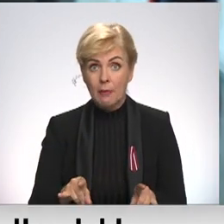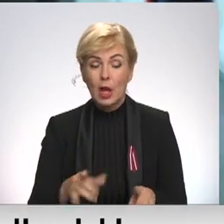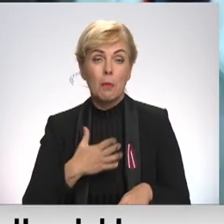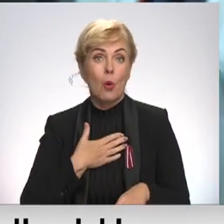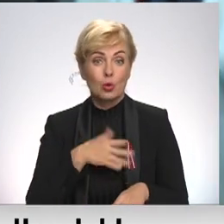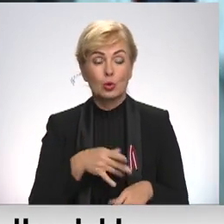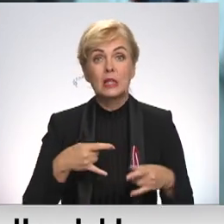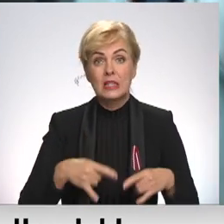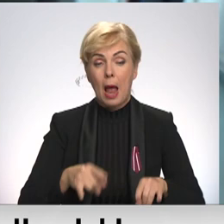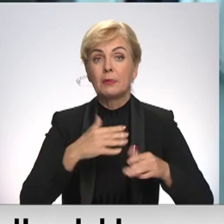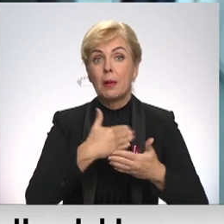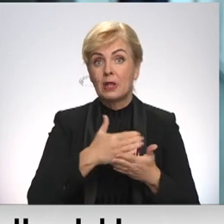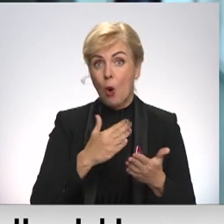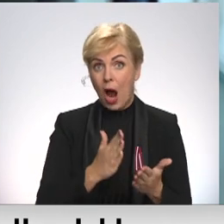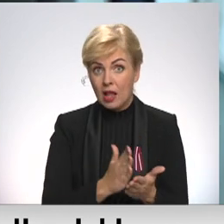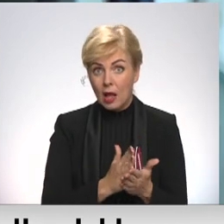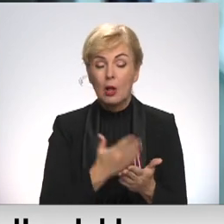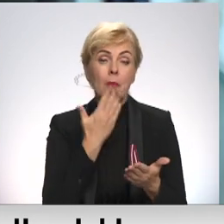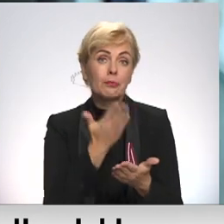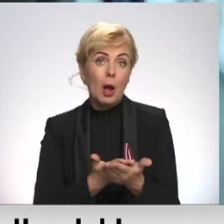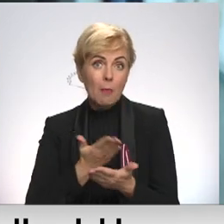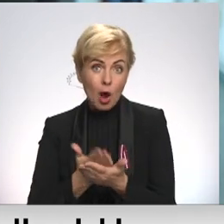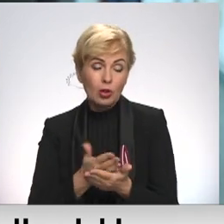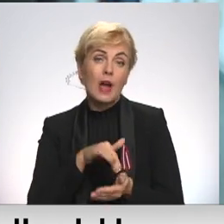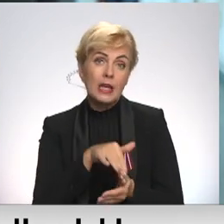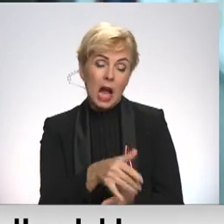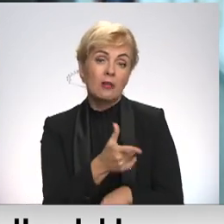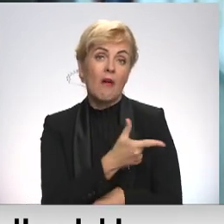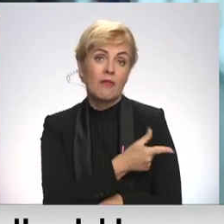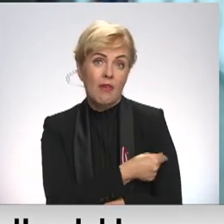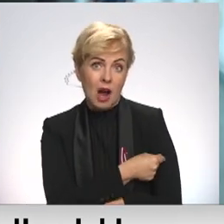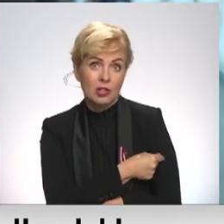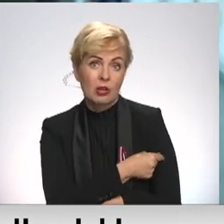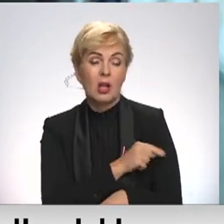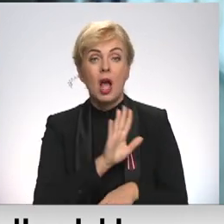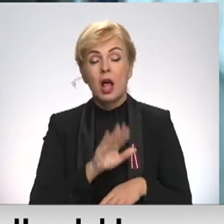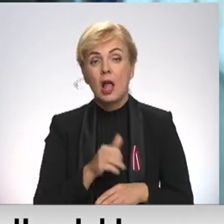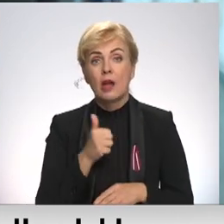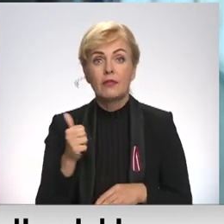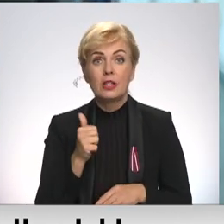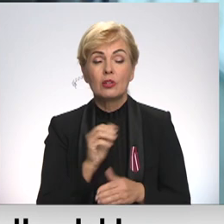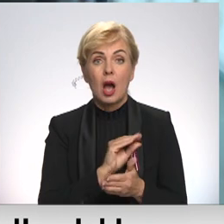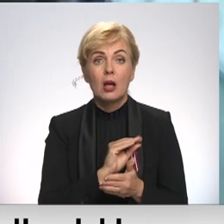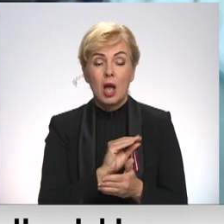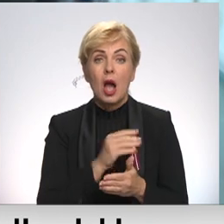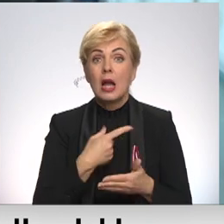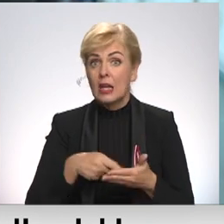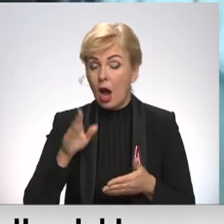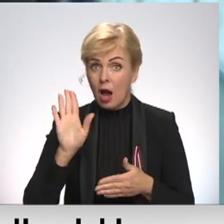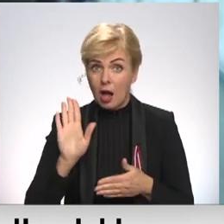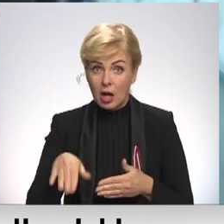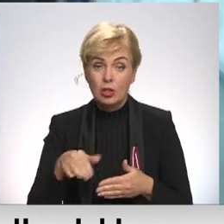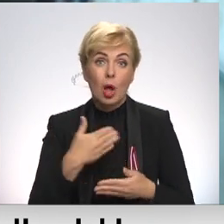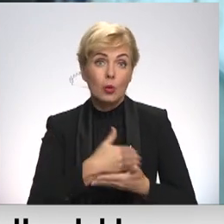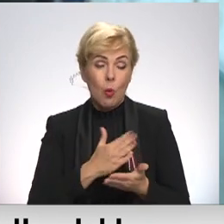mūsu dzemdību nodaļā, arī motivēt uz vakcināciju, nu, lai viņas rakstoties ārā no nodaļas, ka